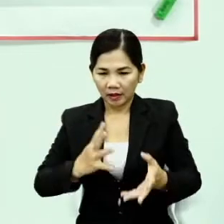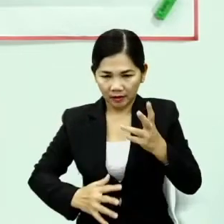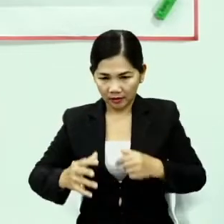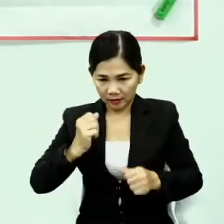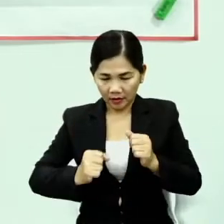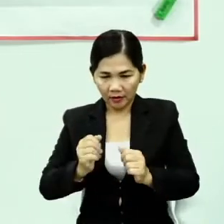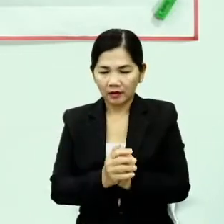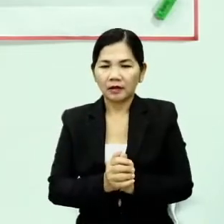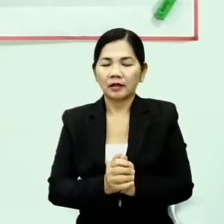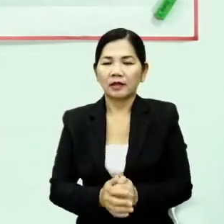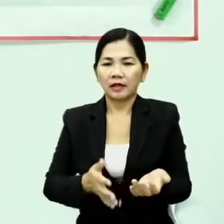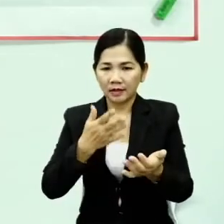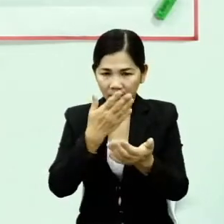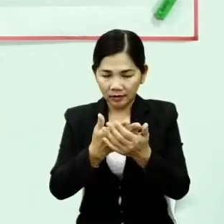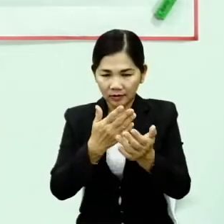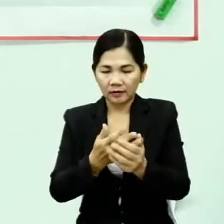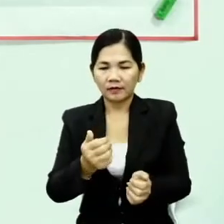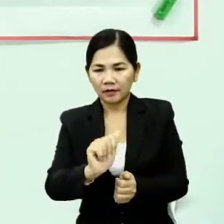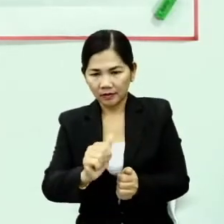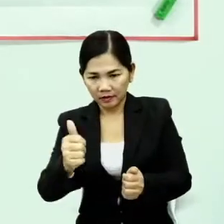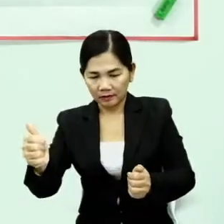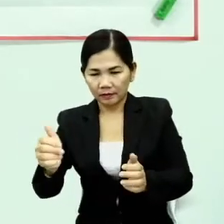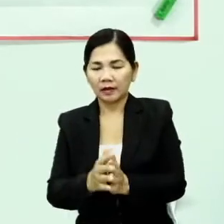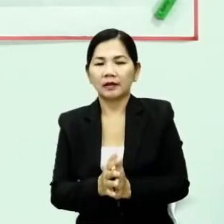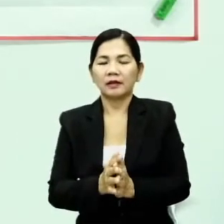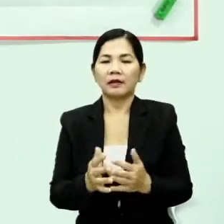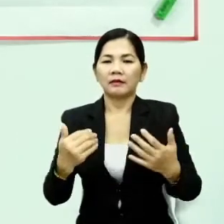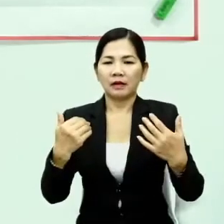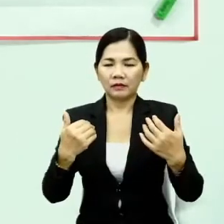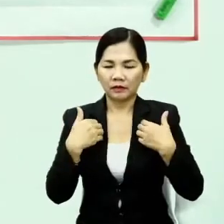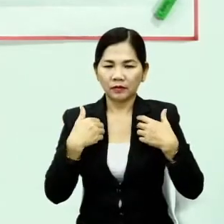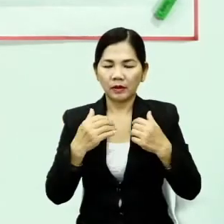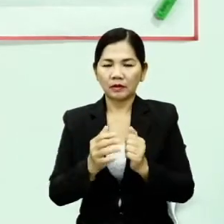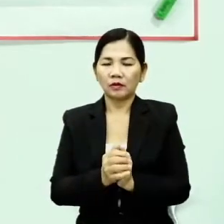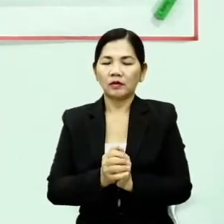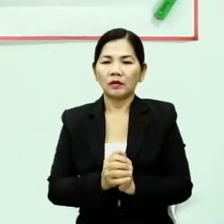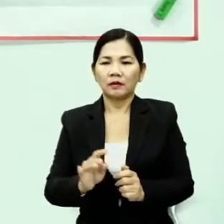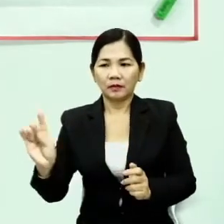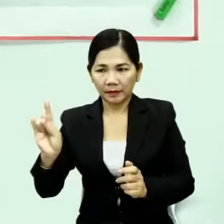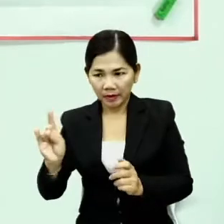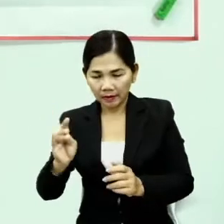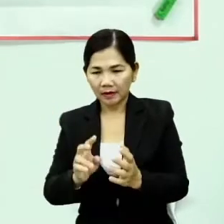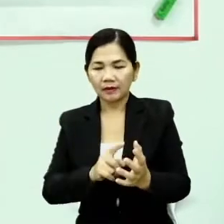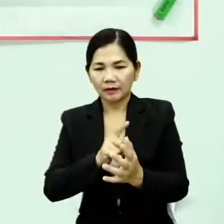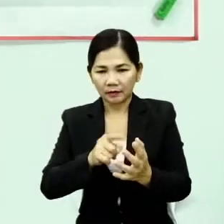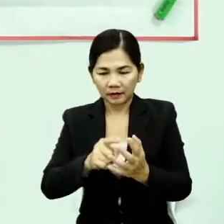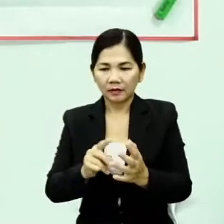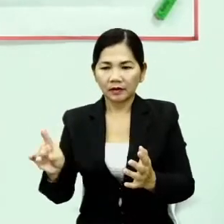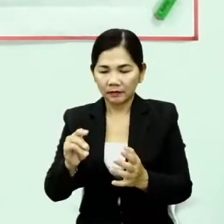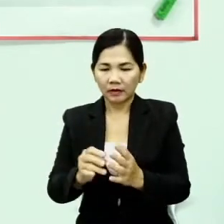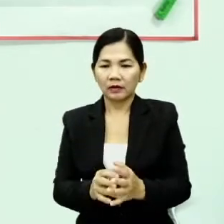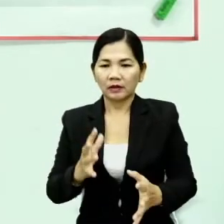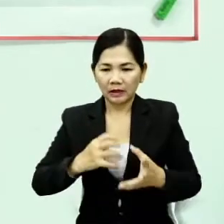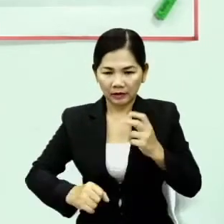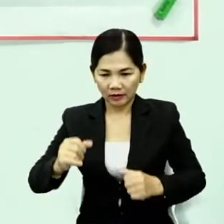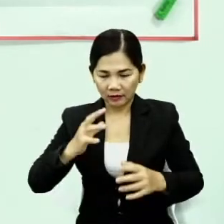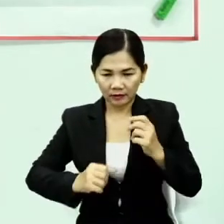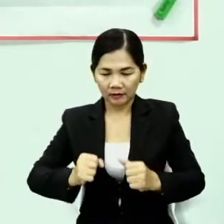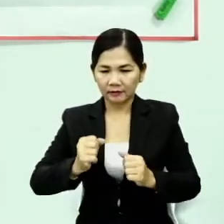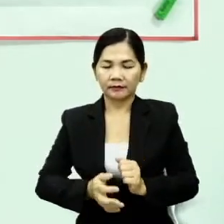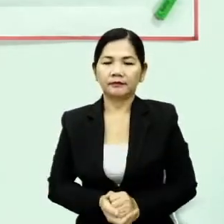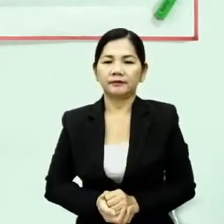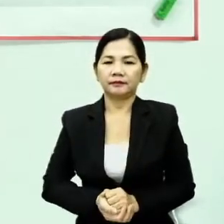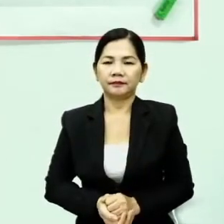chà rộp chmu sát chà xanh pi nẹ cừu bàn nè con chà ao tài sát nô chia bộ phê sát đái trên trong con đói tật